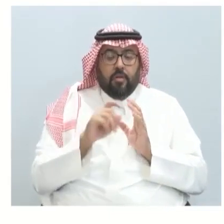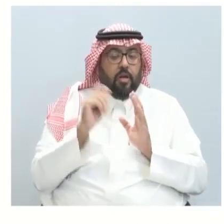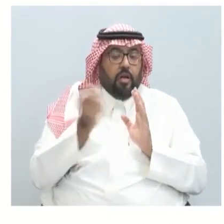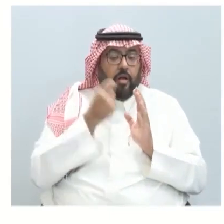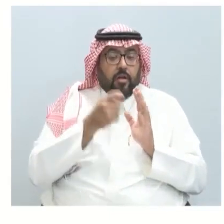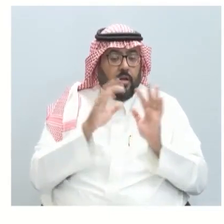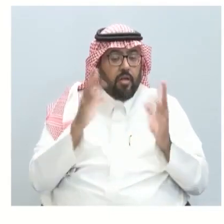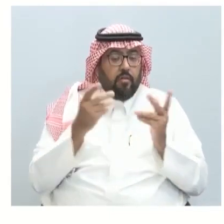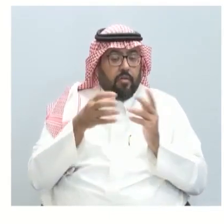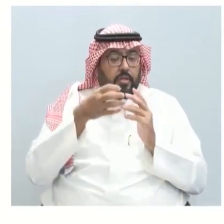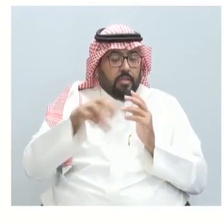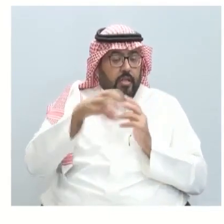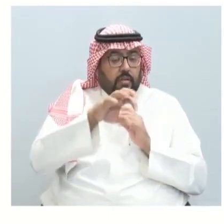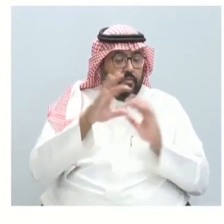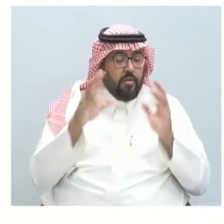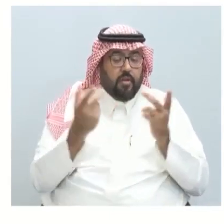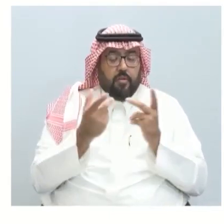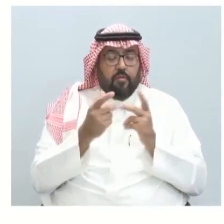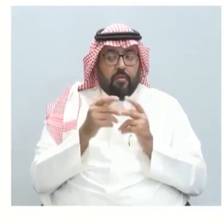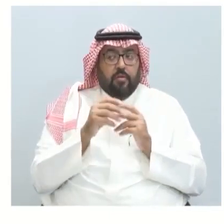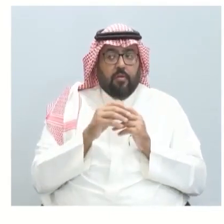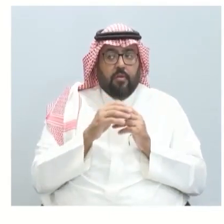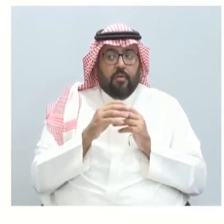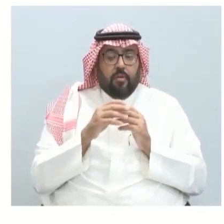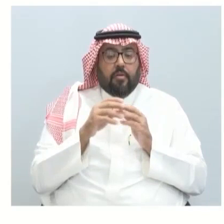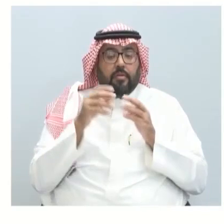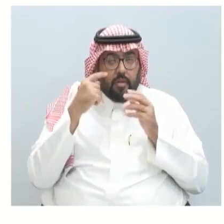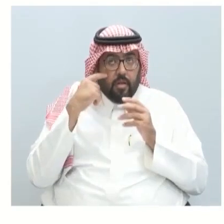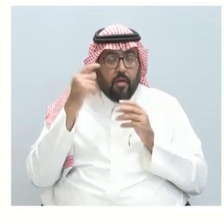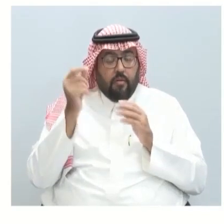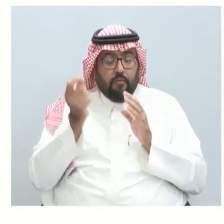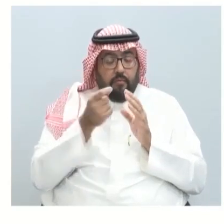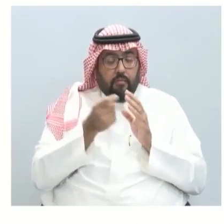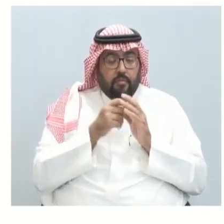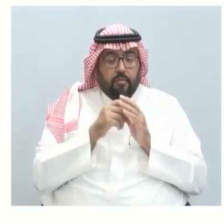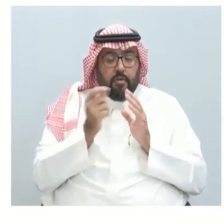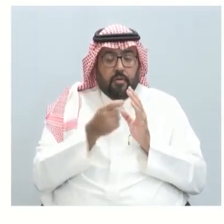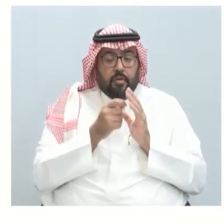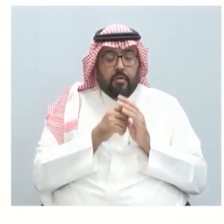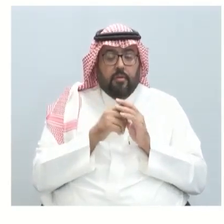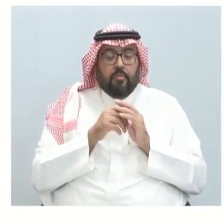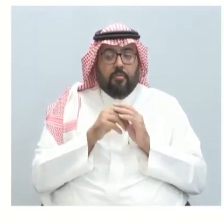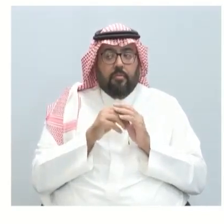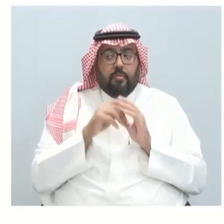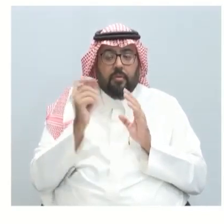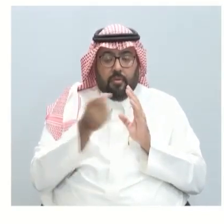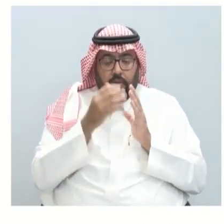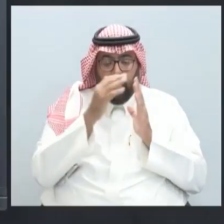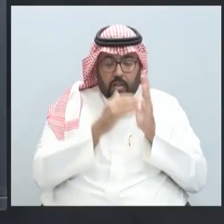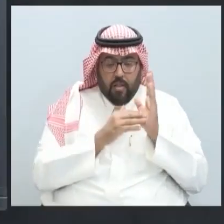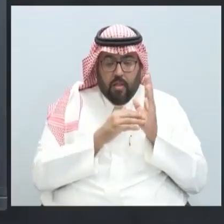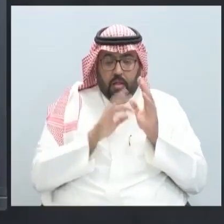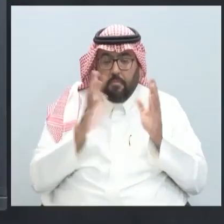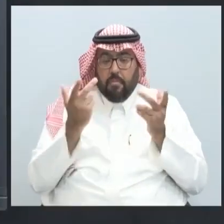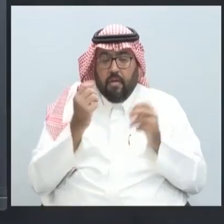اشرح كيف صنفت هذه المجسمات هل تستطيعون ان تقوموا بالكتابه ابنائي وبناتي وتشرح ماذا